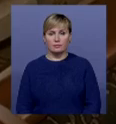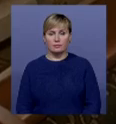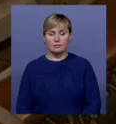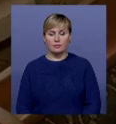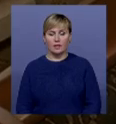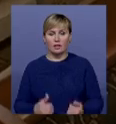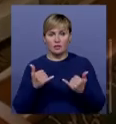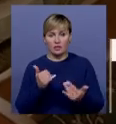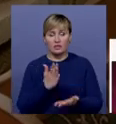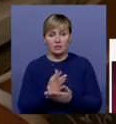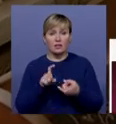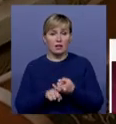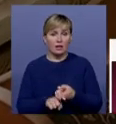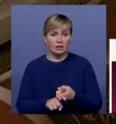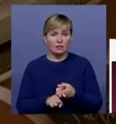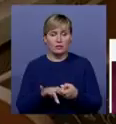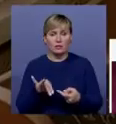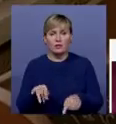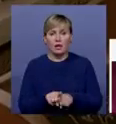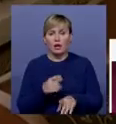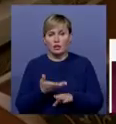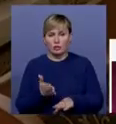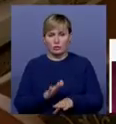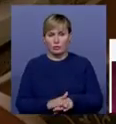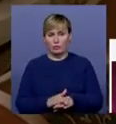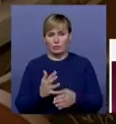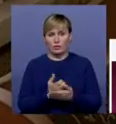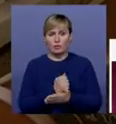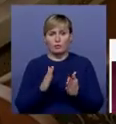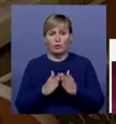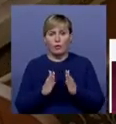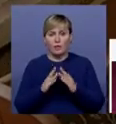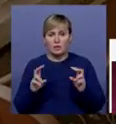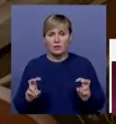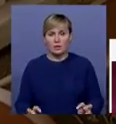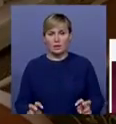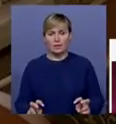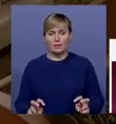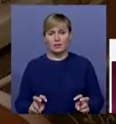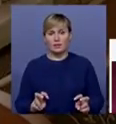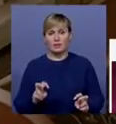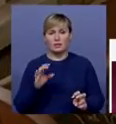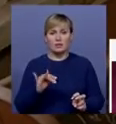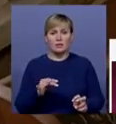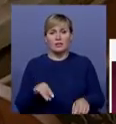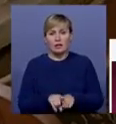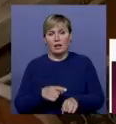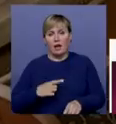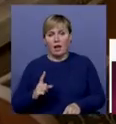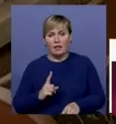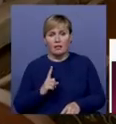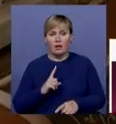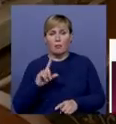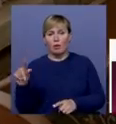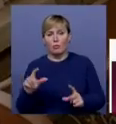Сейчас идет карантин, и так тяжело. Приходится сидеть дома. Да и так одна я пойду, там булку